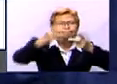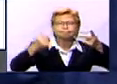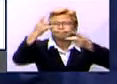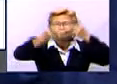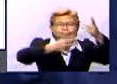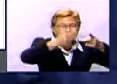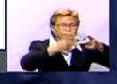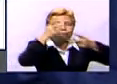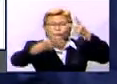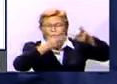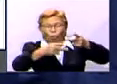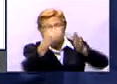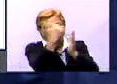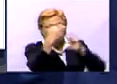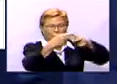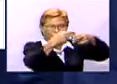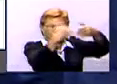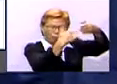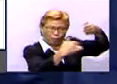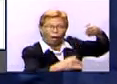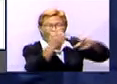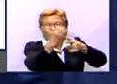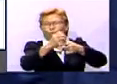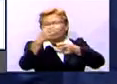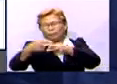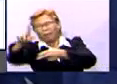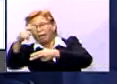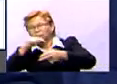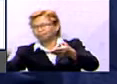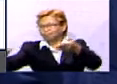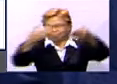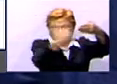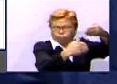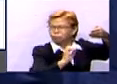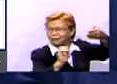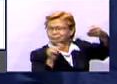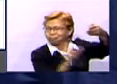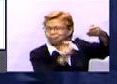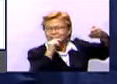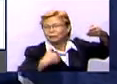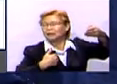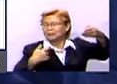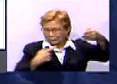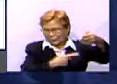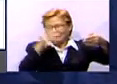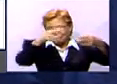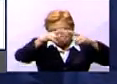terhadap nama-nama berkenaan atau nama-nama lain yang tidak dikemukakan untuk dibuat kajian